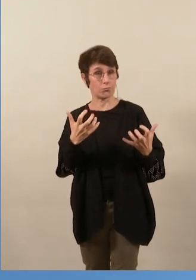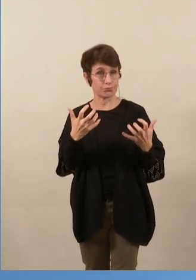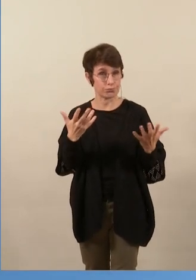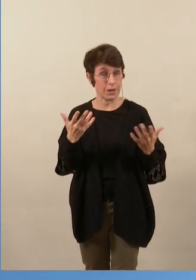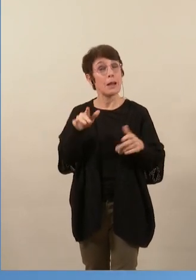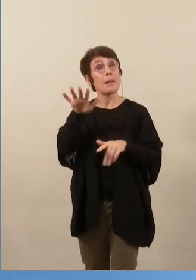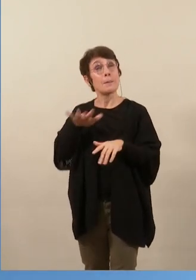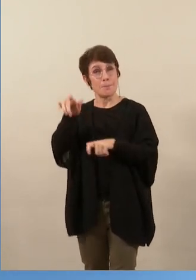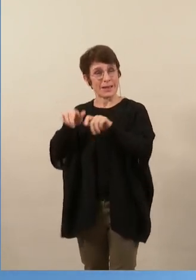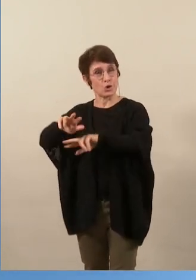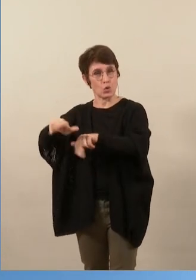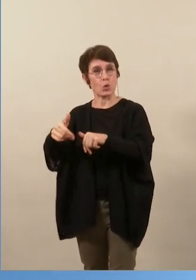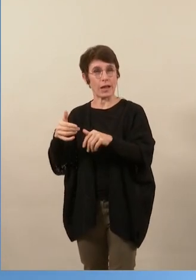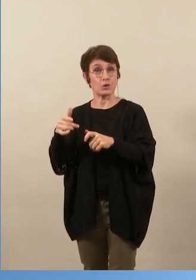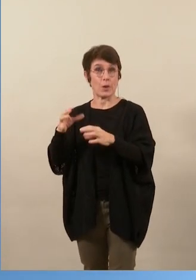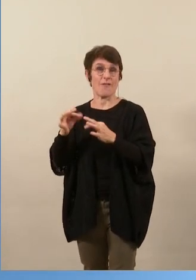d'entre eux